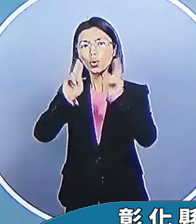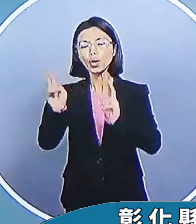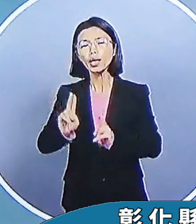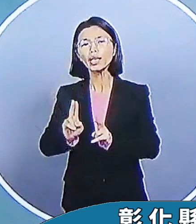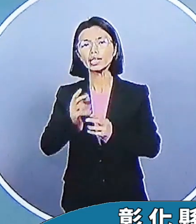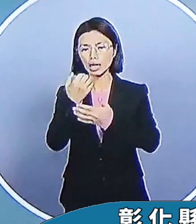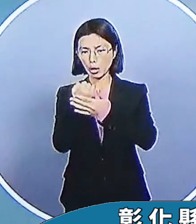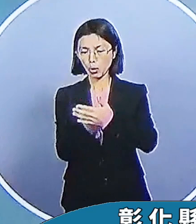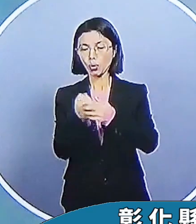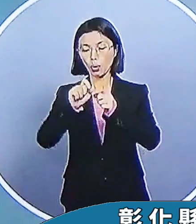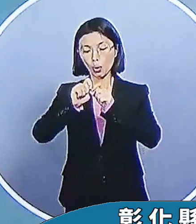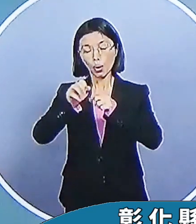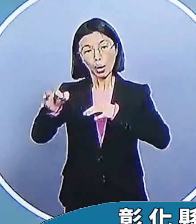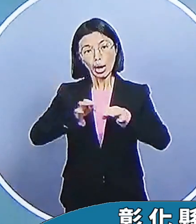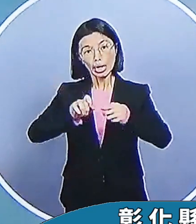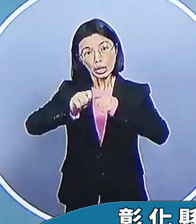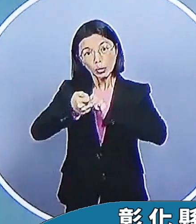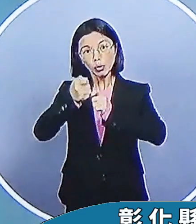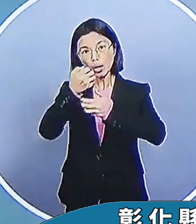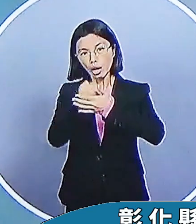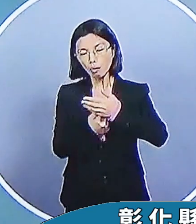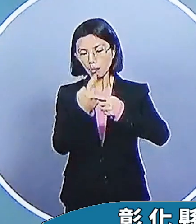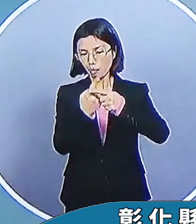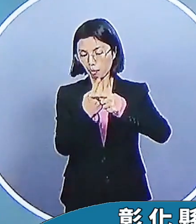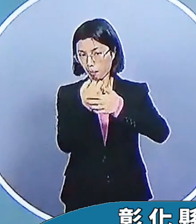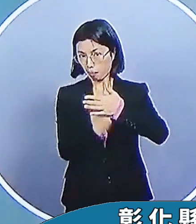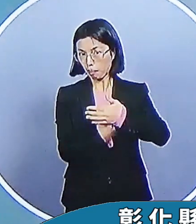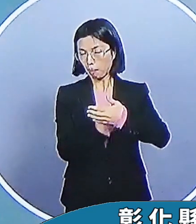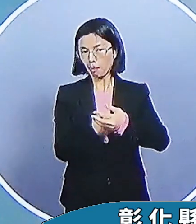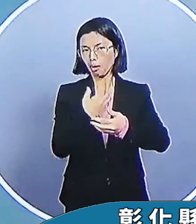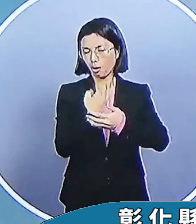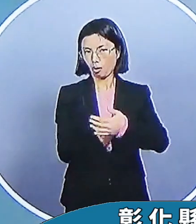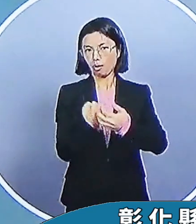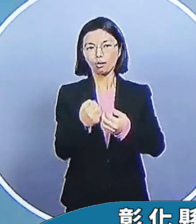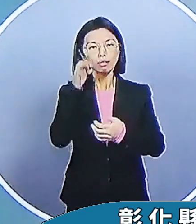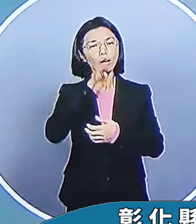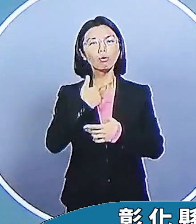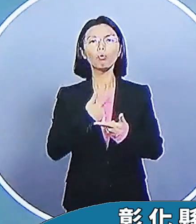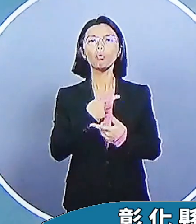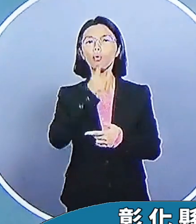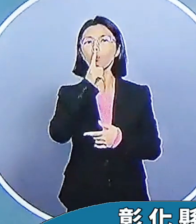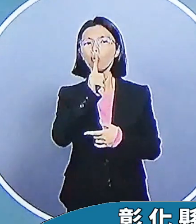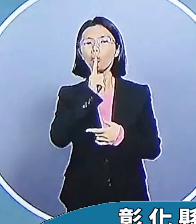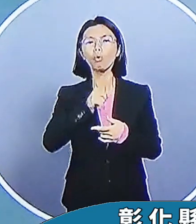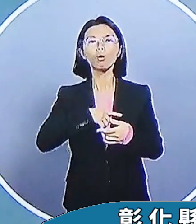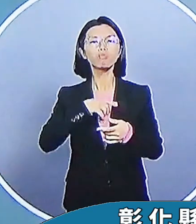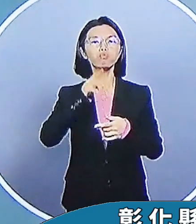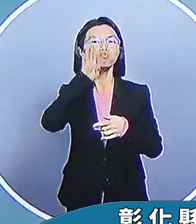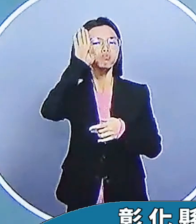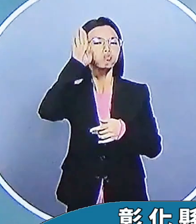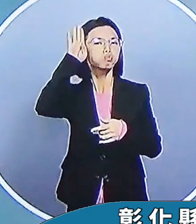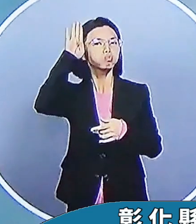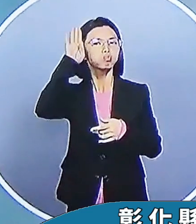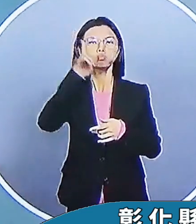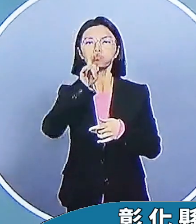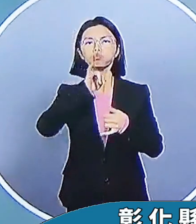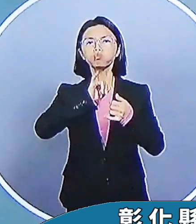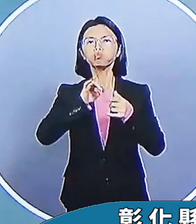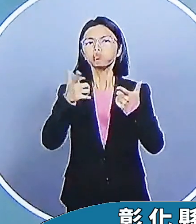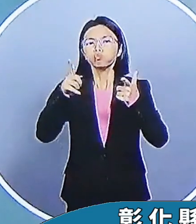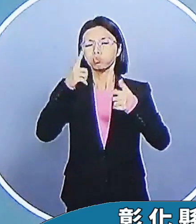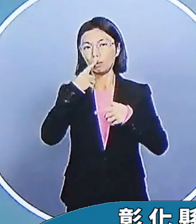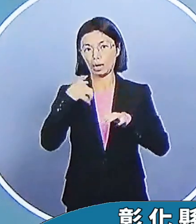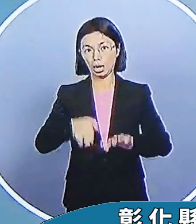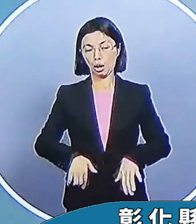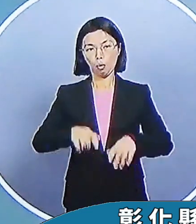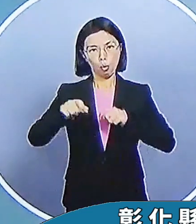化。我做的事情都是要说到做到，我唔是空吹无钱，我所有的这个进钱